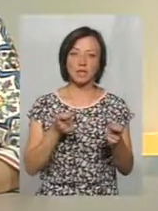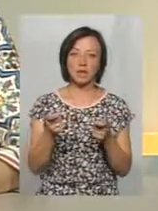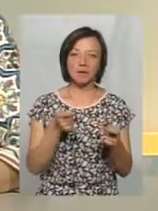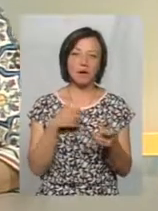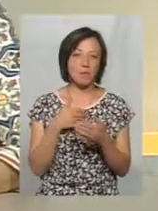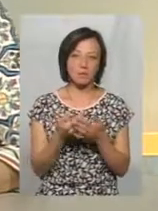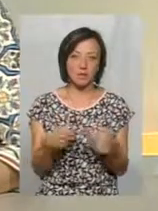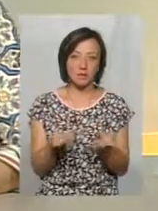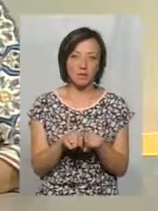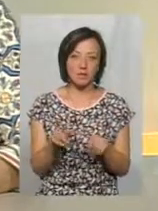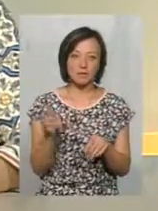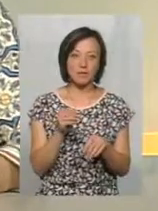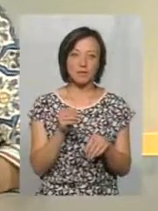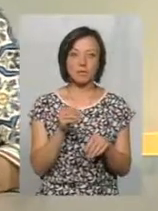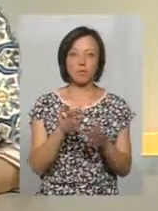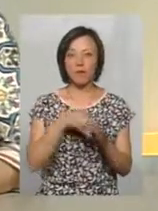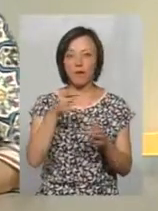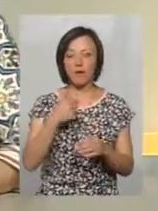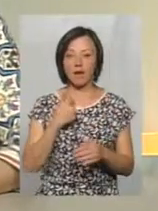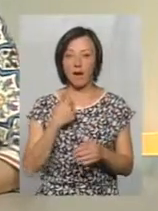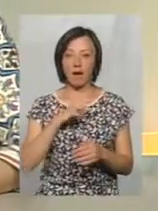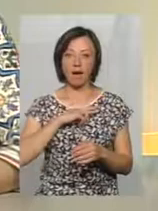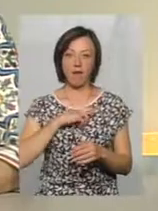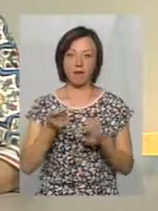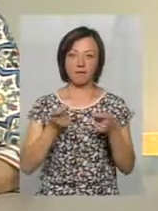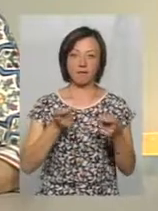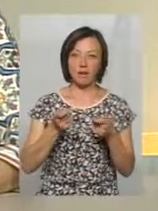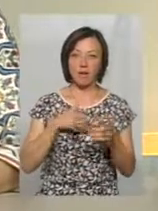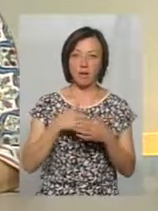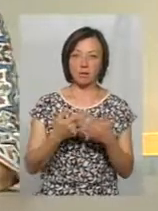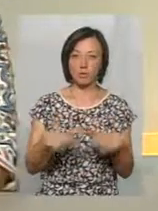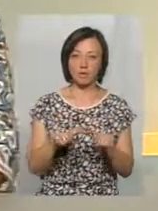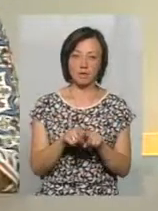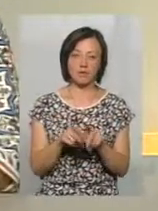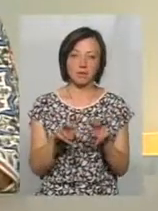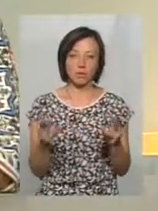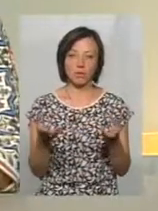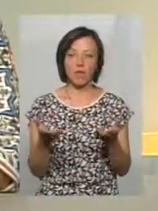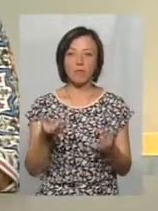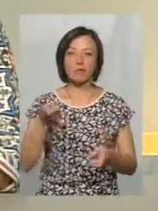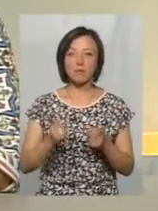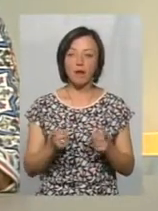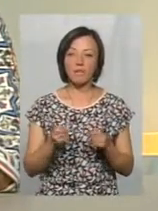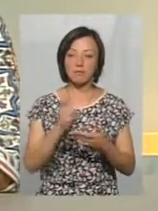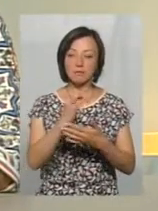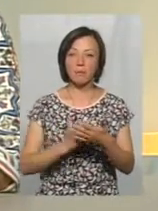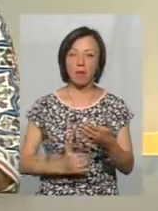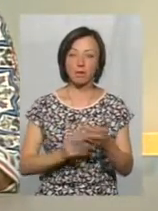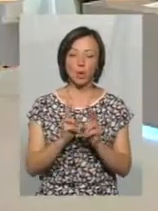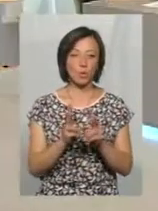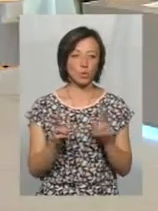громадських організацій, і всюди там подавати, що я керівник громадської організації, там, ну, от такого. Тобто насправді спектр тих,